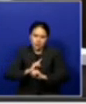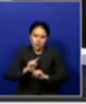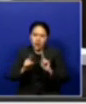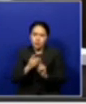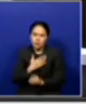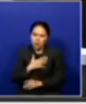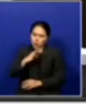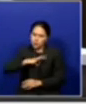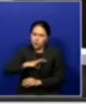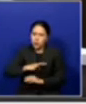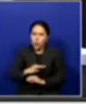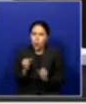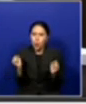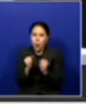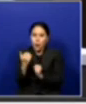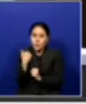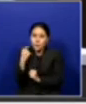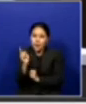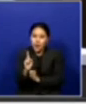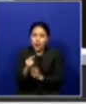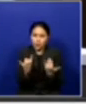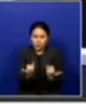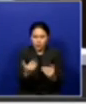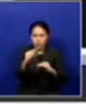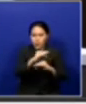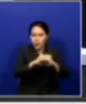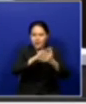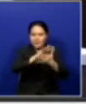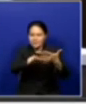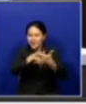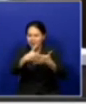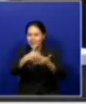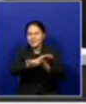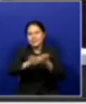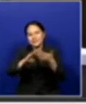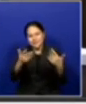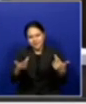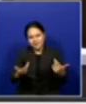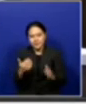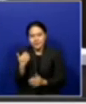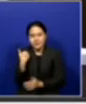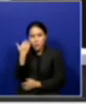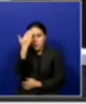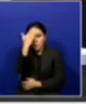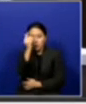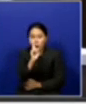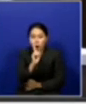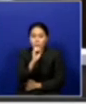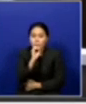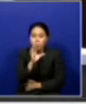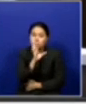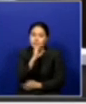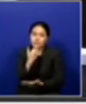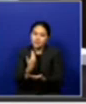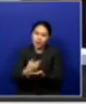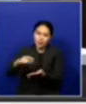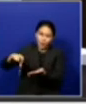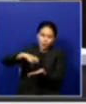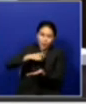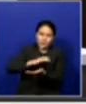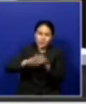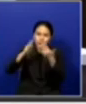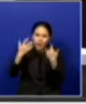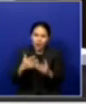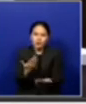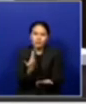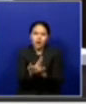ขณะนี้มีแผนงานโครงการรองรับรออยู่แล้วเพราะท่านบอกว่าเวลาโอนมาแล้วเนี่ยร้อยละ60เอาไปเป็นง